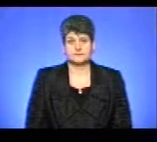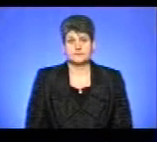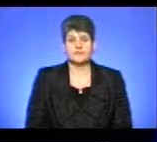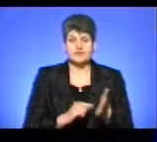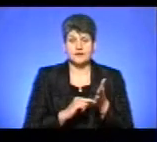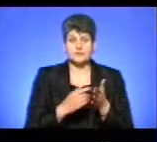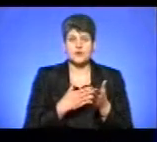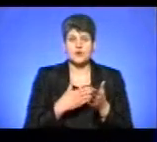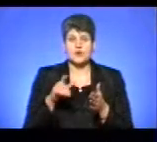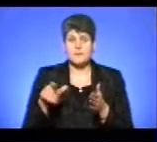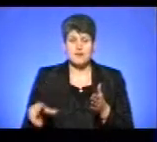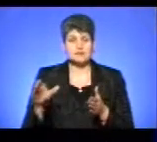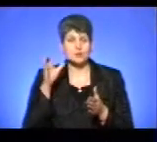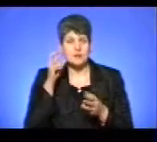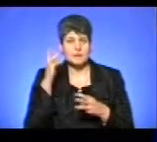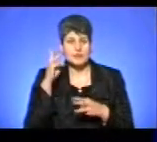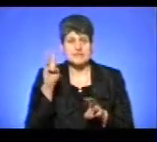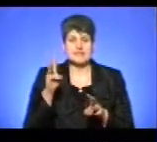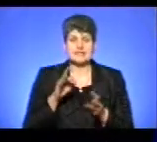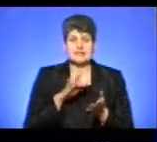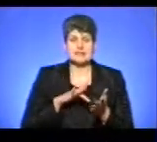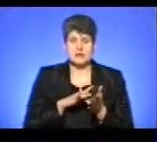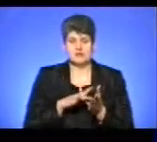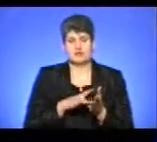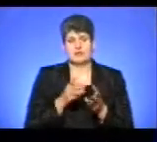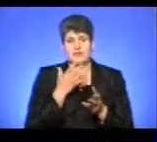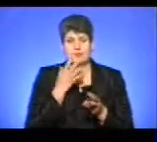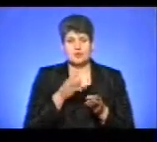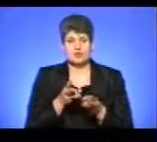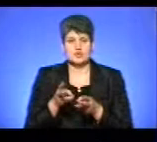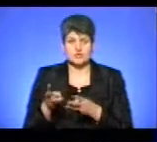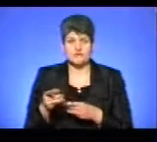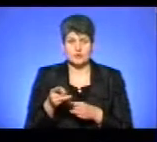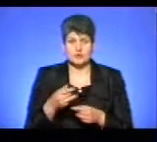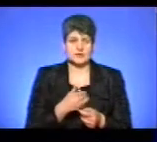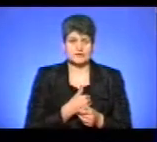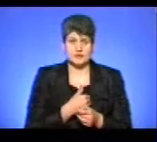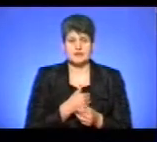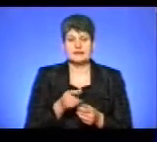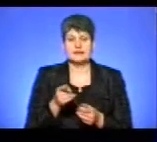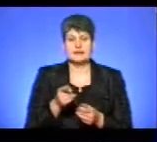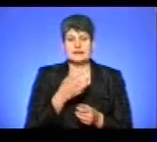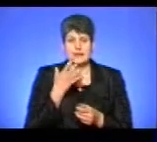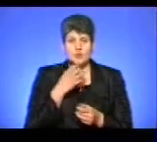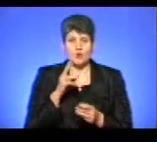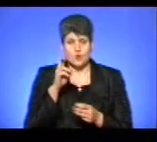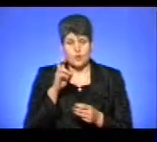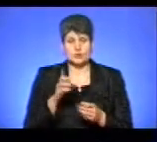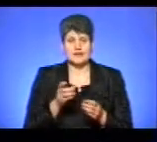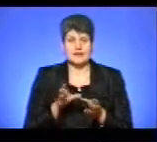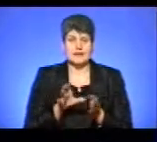Зазначу, громадські слухання щодо модернізації централізованої мережі теплопостачання Тернополя, які ініціювало Тернопільміськтеплокомуненерго,